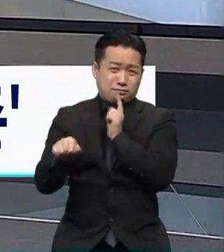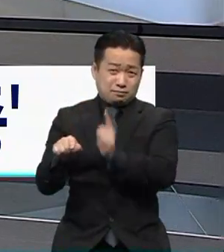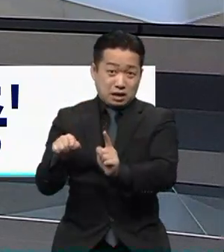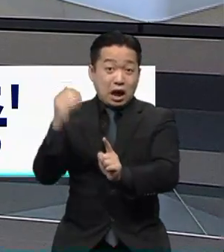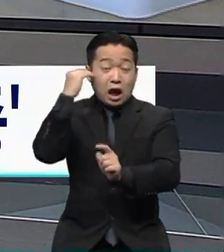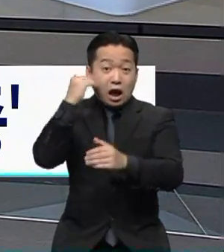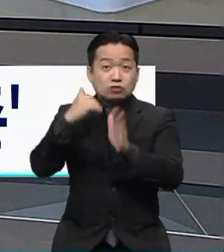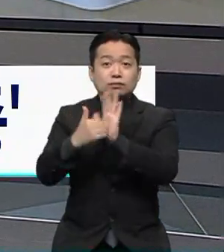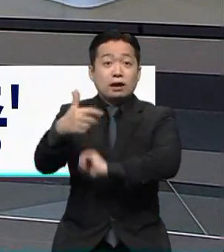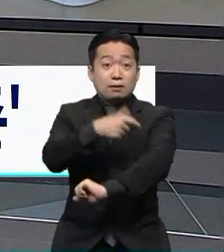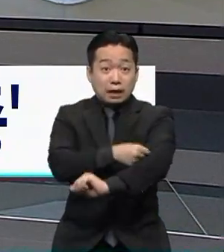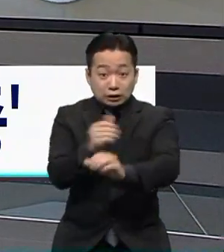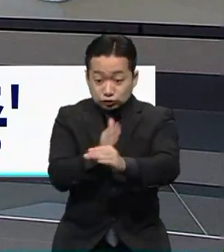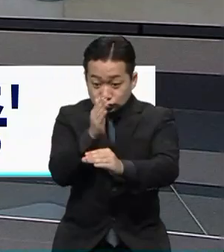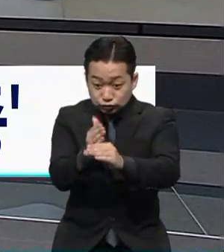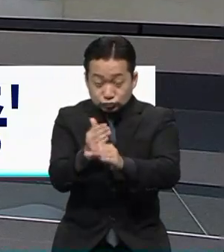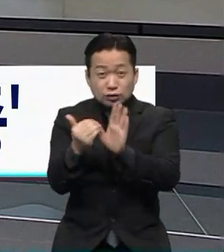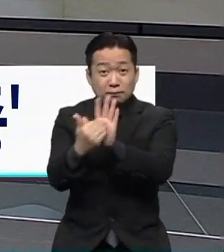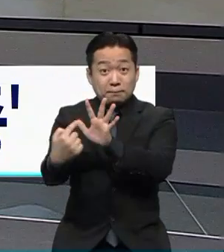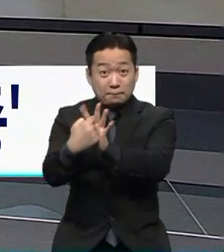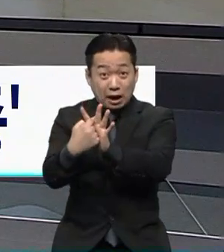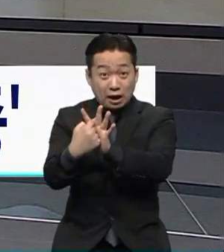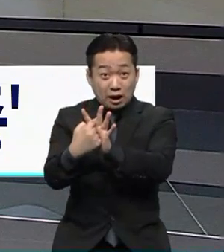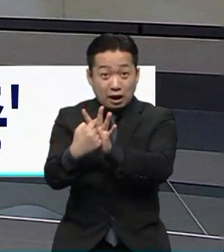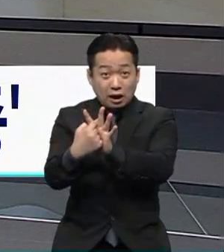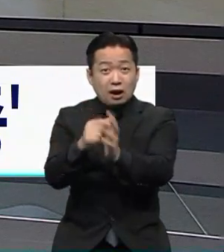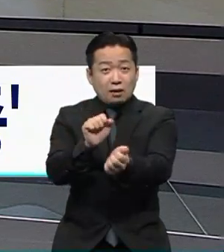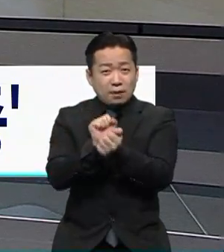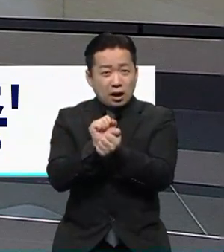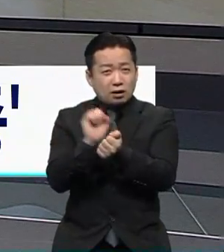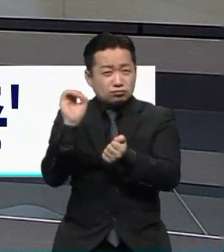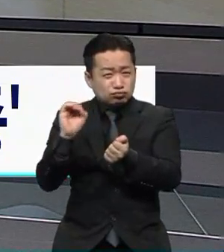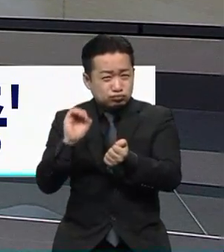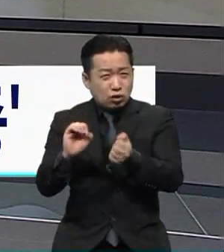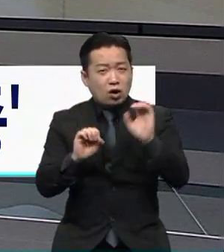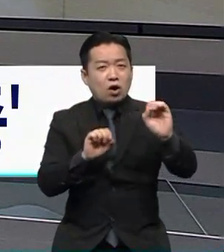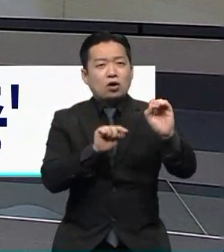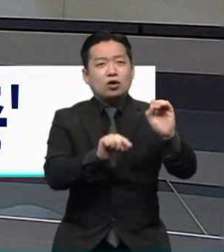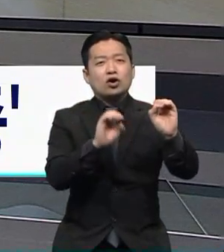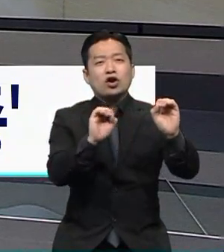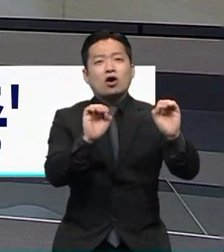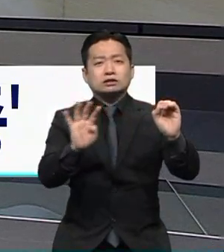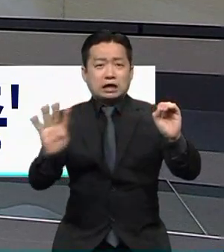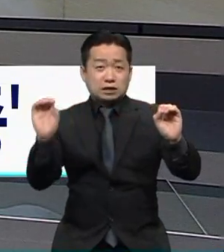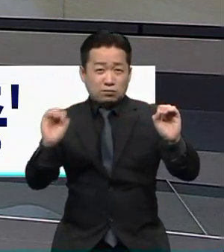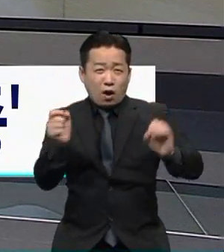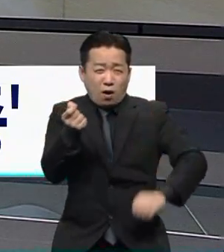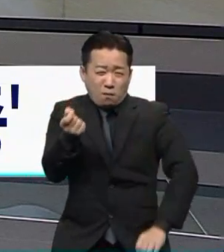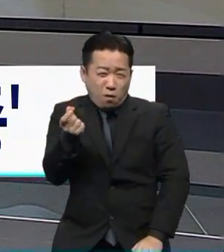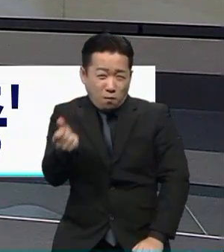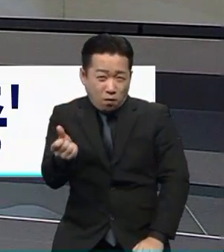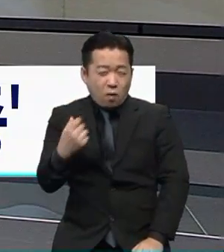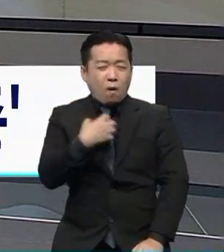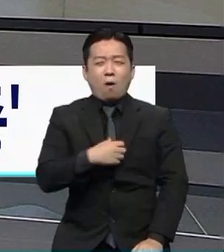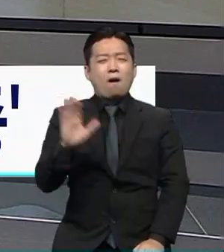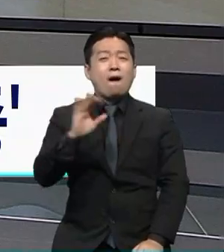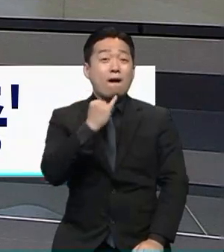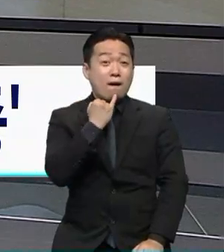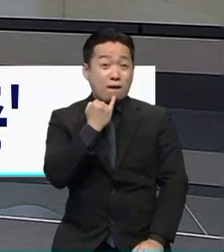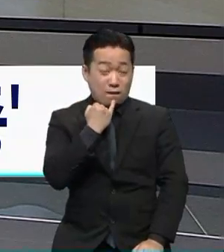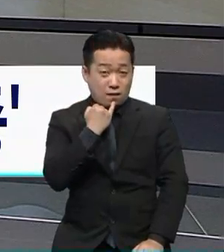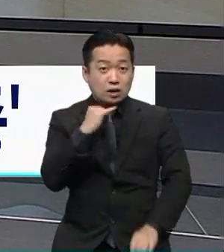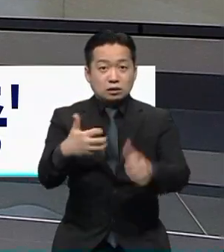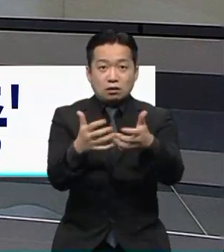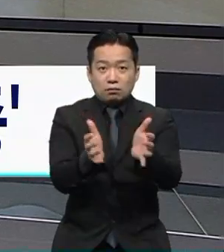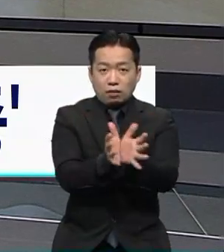국내에서 백신을 맞은 사람 중 돌파 감염 비율은 0.044%로 크게 우려할 수준은 아닌 걸로 보이지만